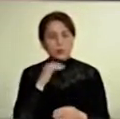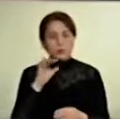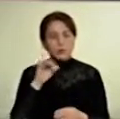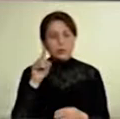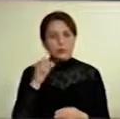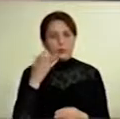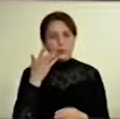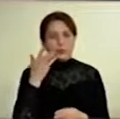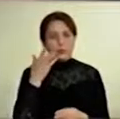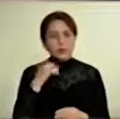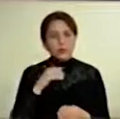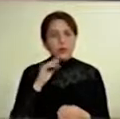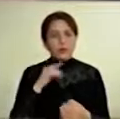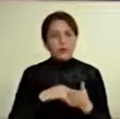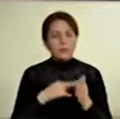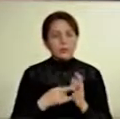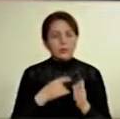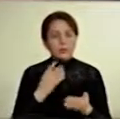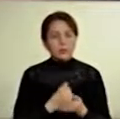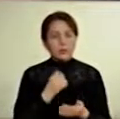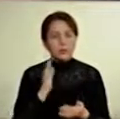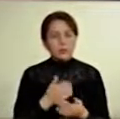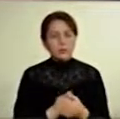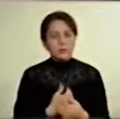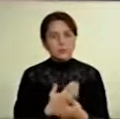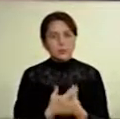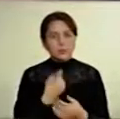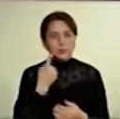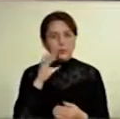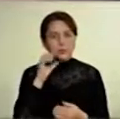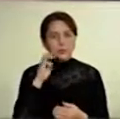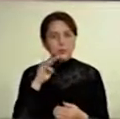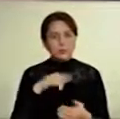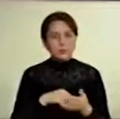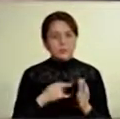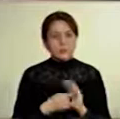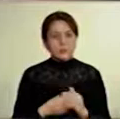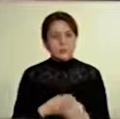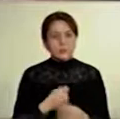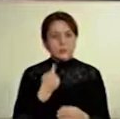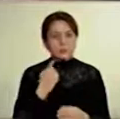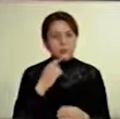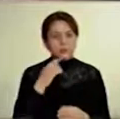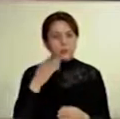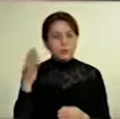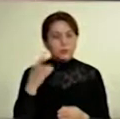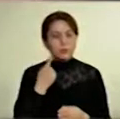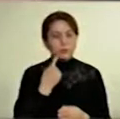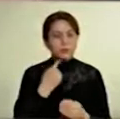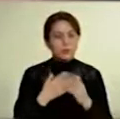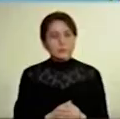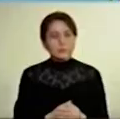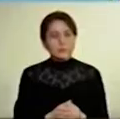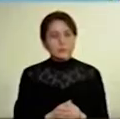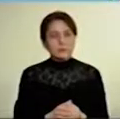doim kvadratlarda aniqlanadi. Aytaylik, 1 santimetr kvadrat bir tomonni bir tomoniga ko'payishidan